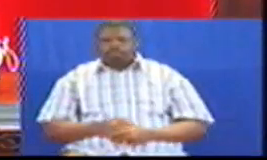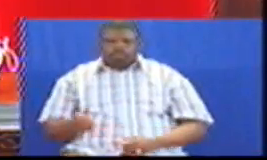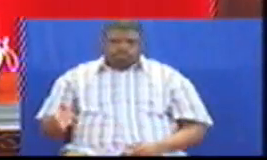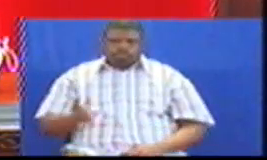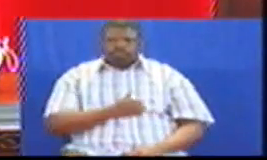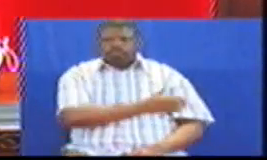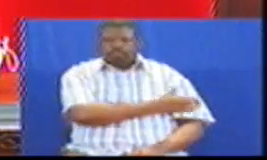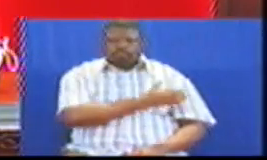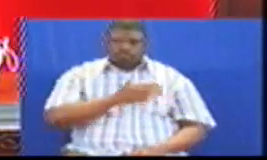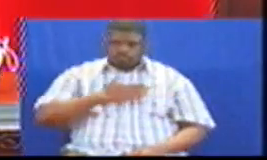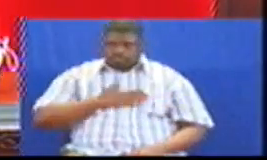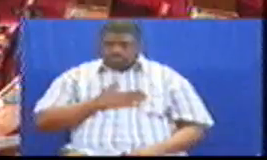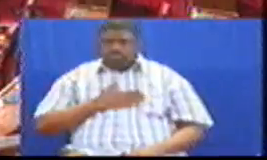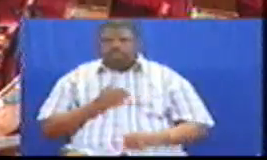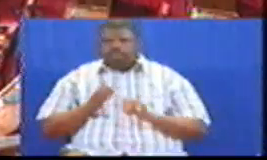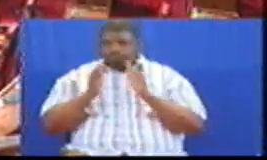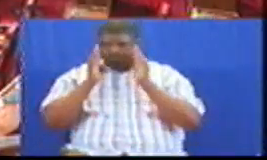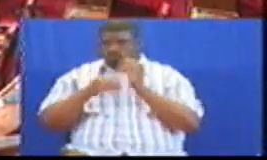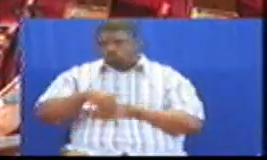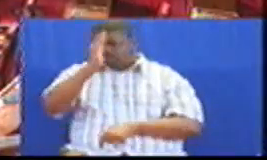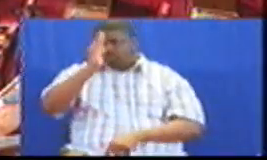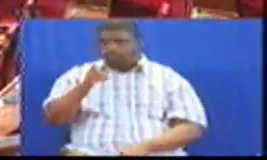Profesa Palamagamba.